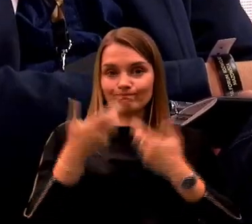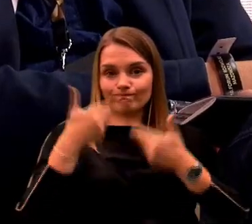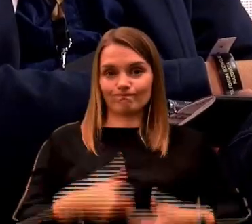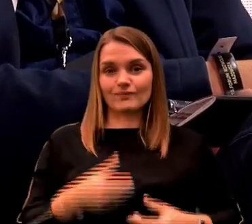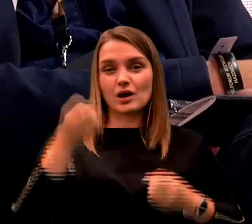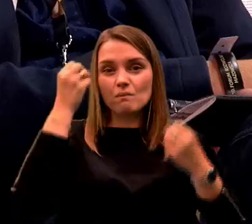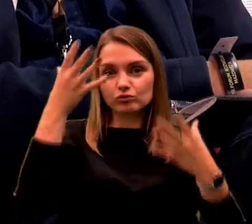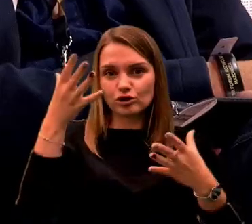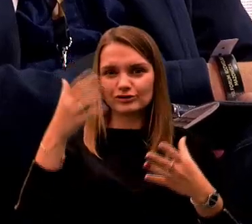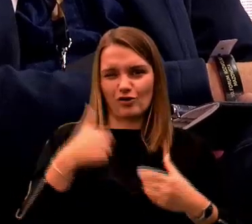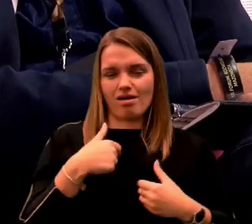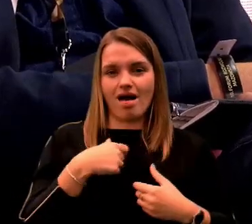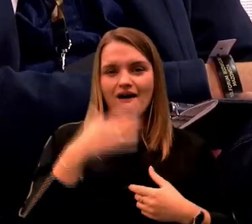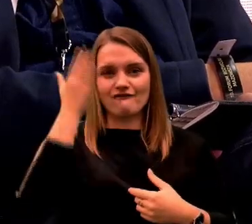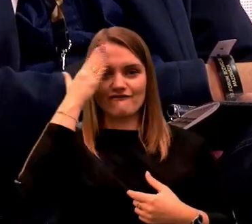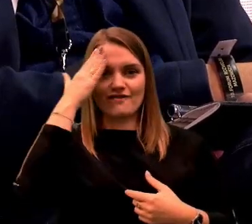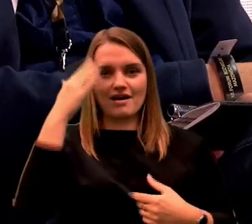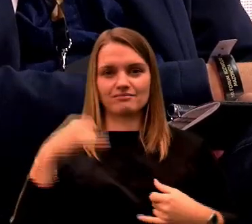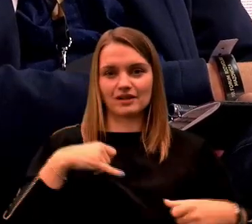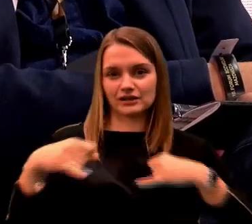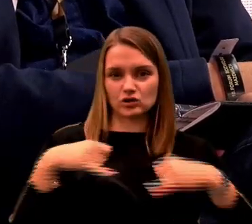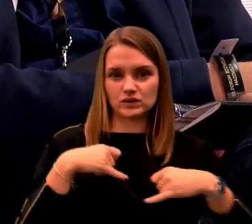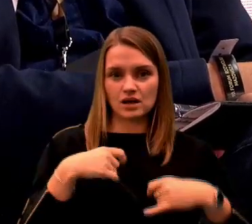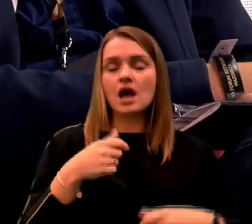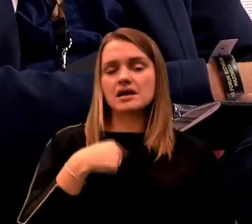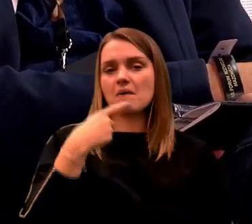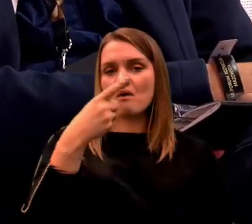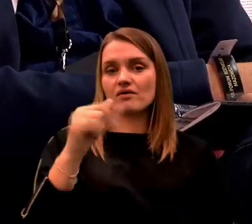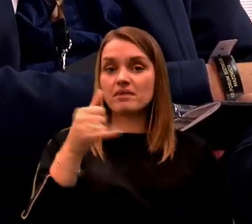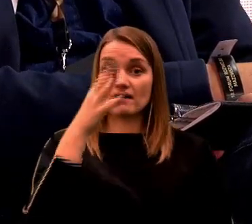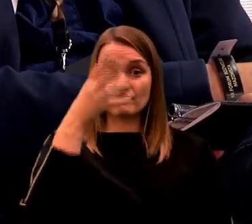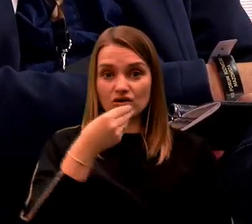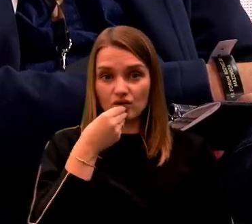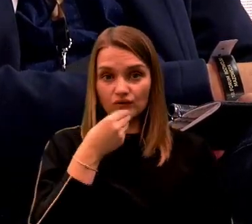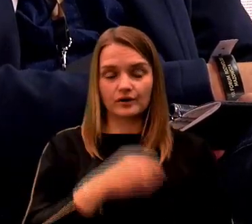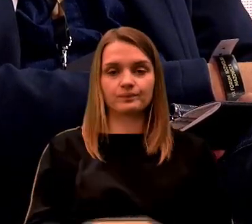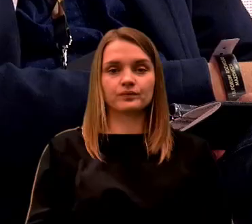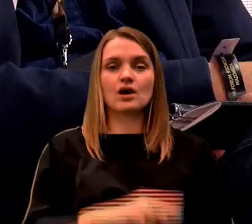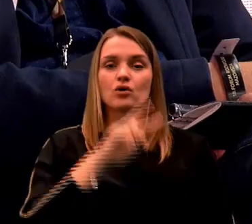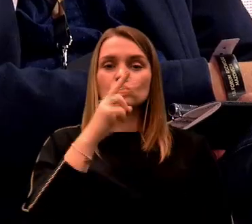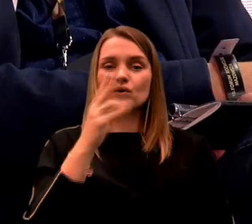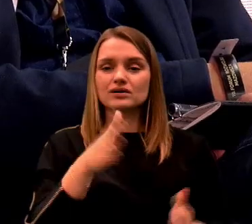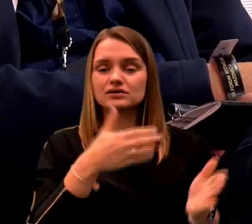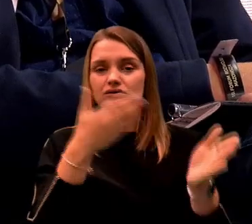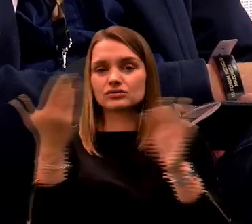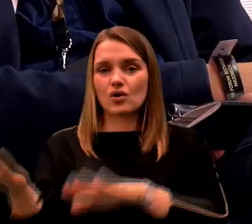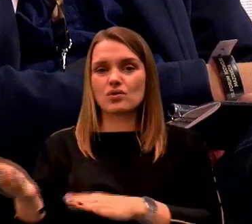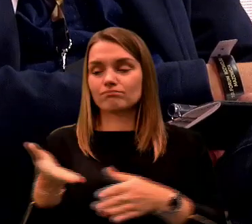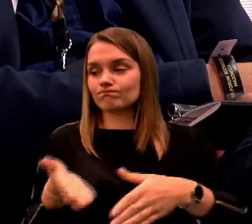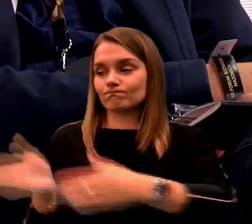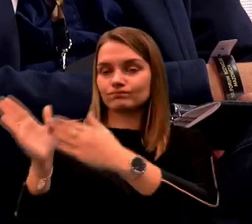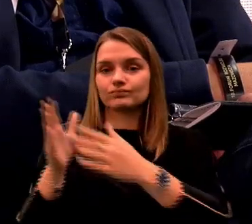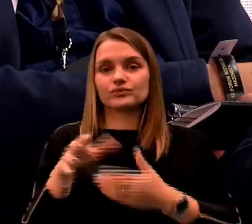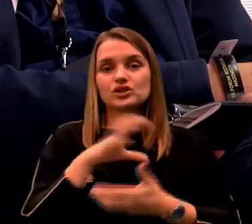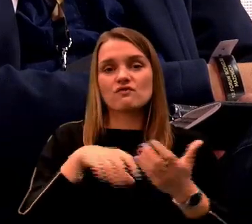to ja się znam na zarządzaniu, to ja im powiem, jak to ma wyglądać. I w zupełnie inną stronę, myślę, idzie świat. Polacy coraz częściej jadą